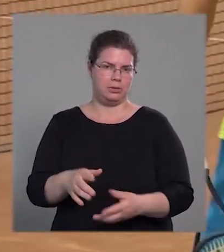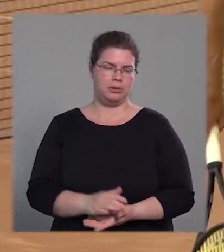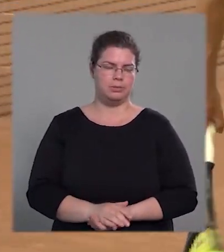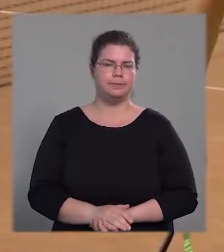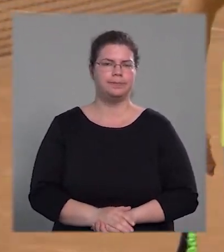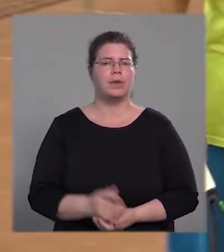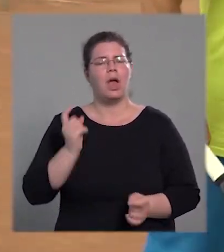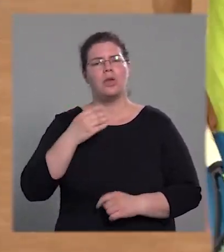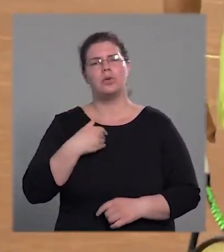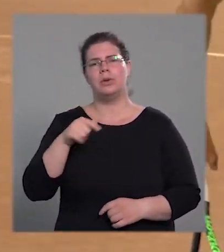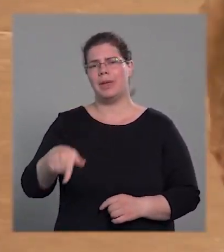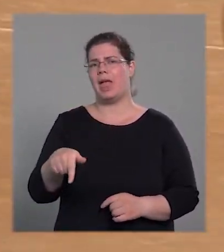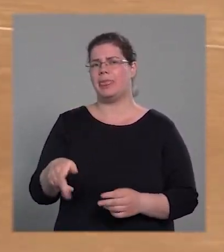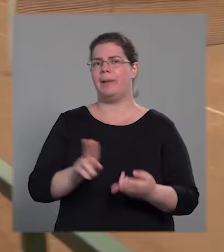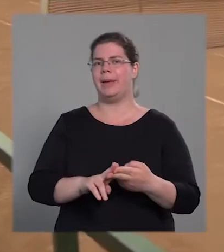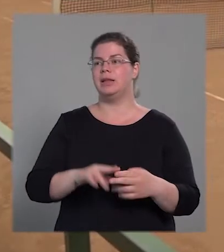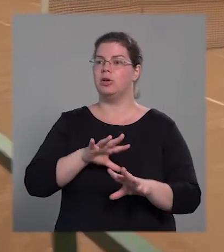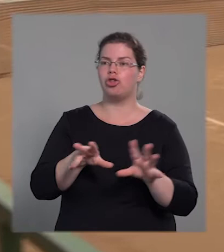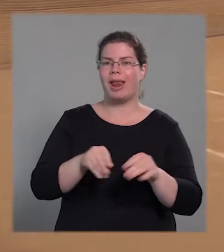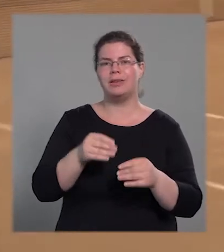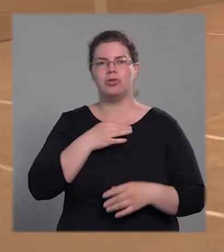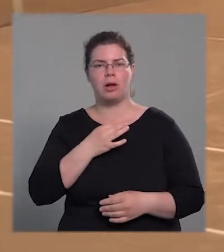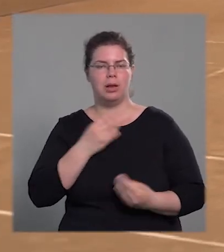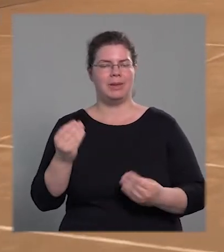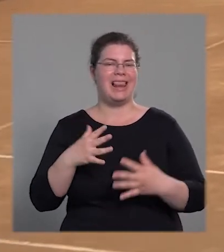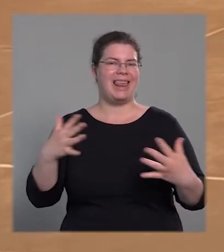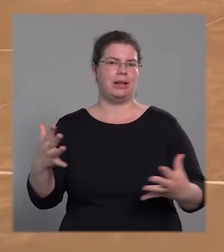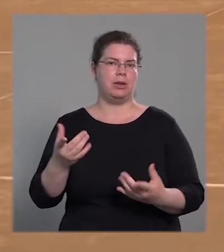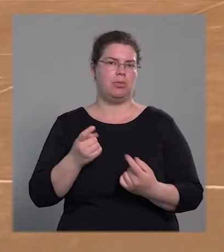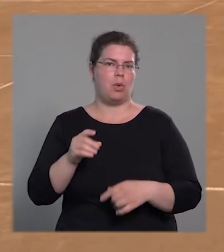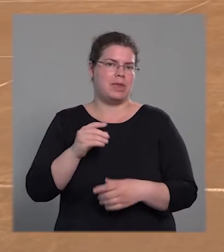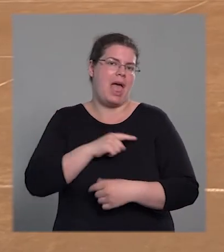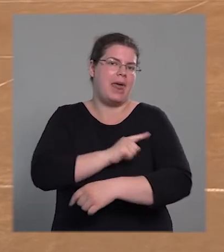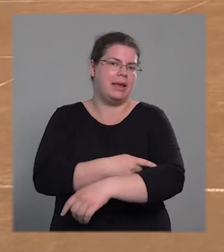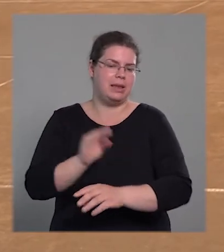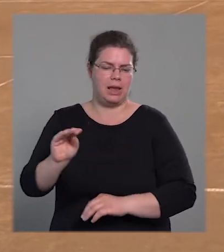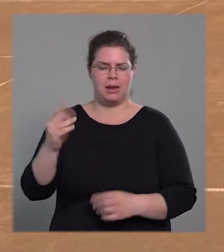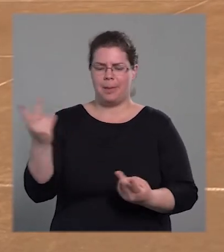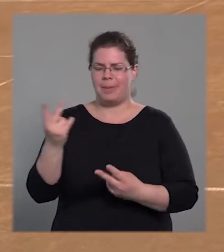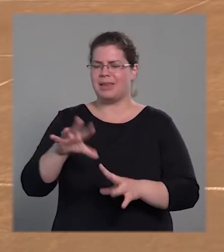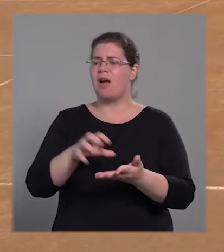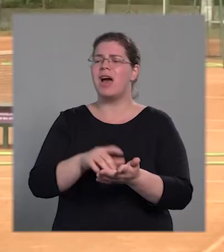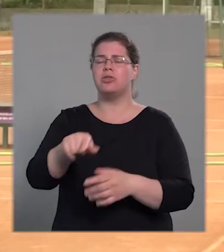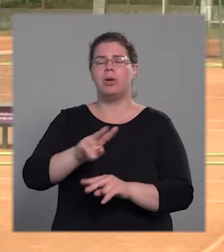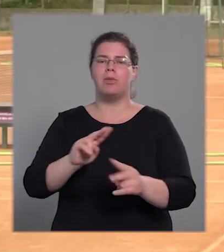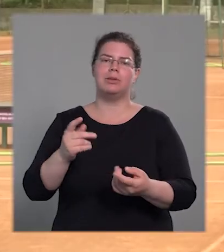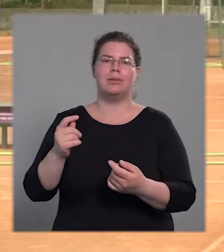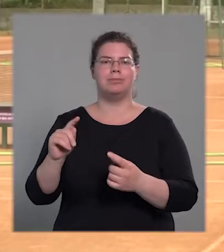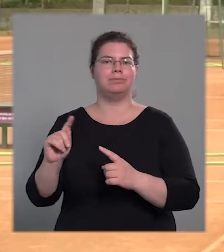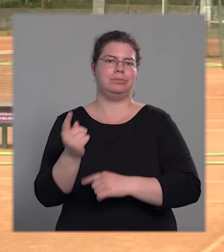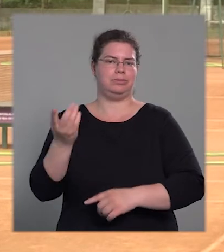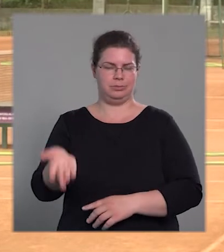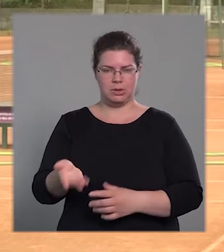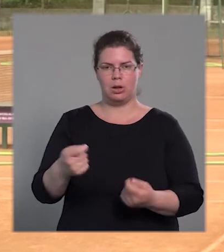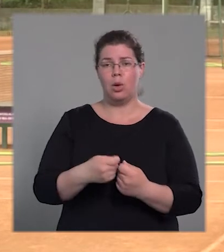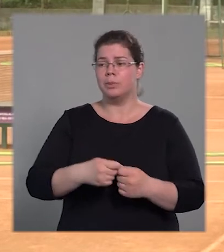hogy ennek a pályának a családias hangulata az, ami a legnagyobb vonzerejét jelenti. Nyilván a városban vannak exkluzívabb klubok is, de ezt